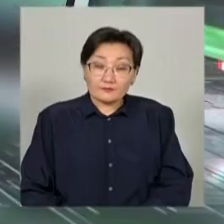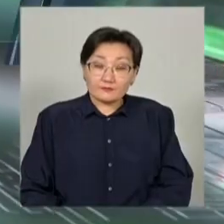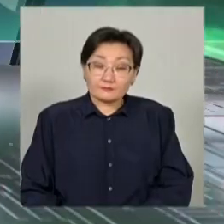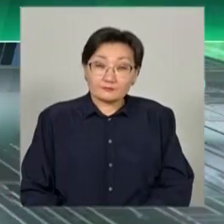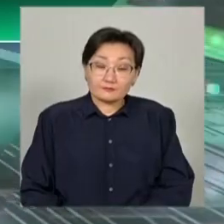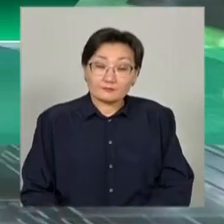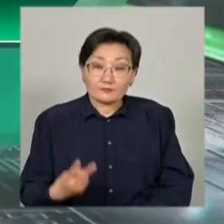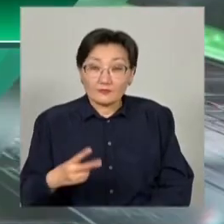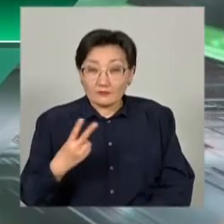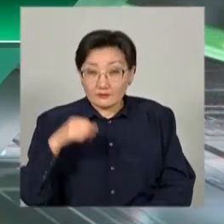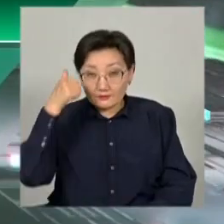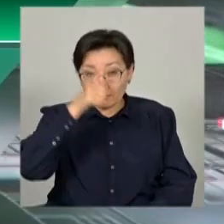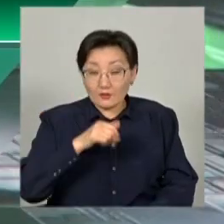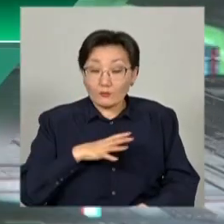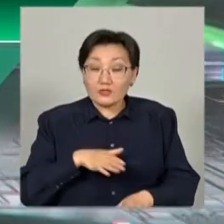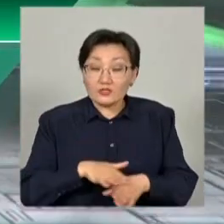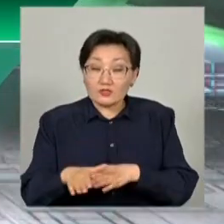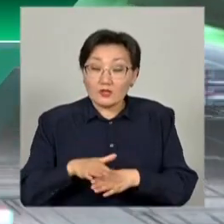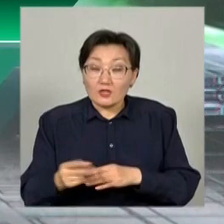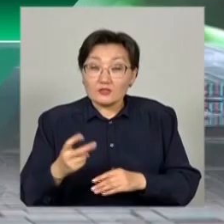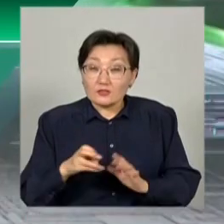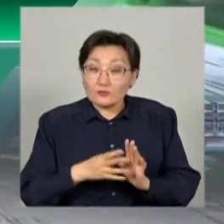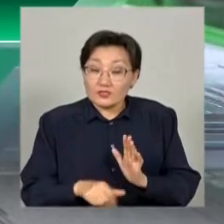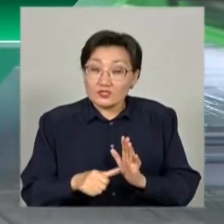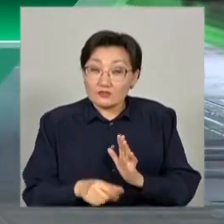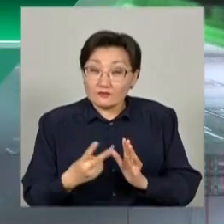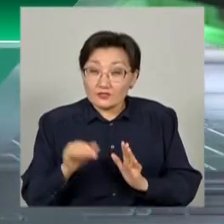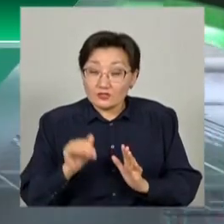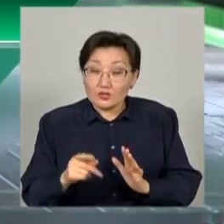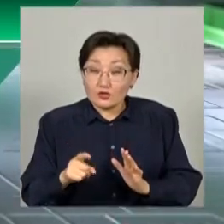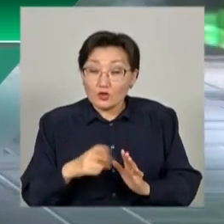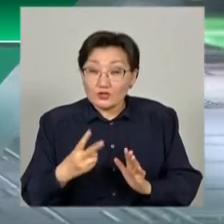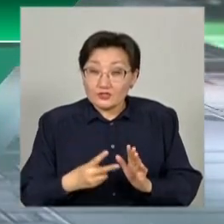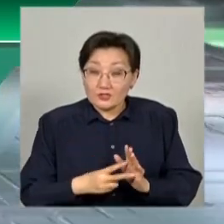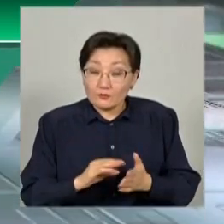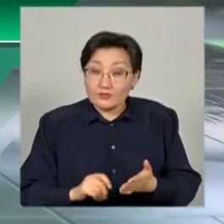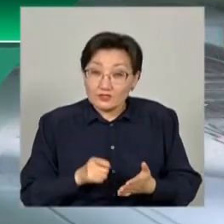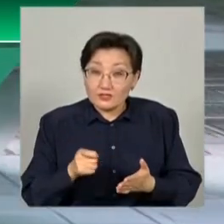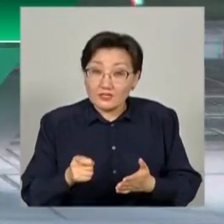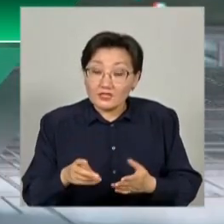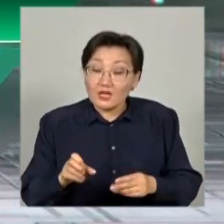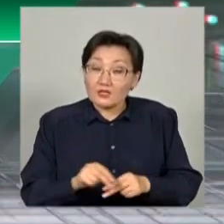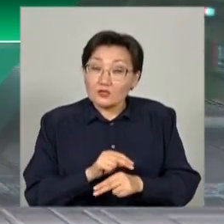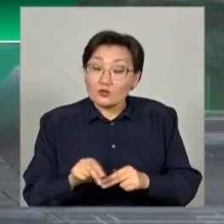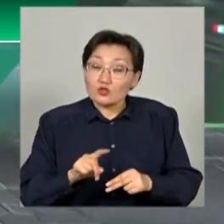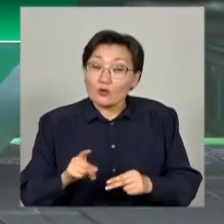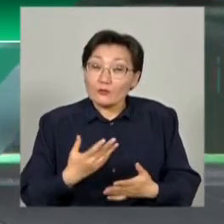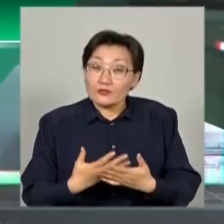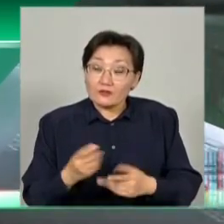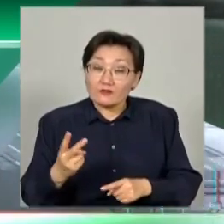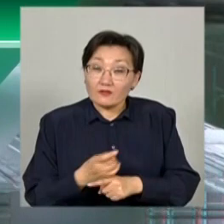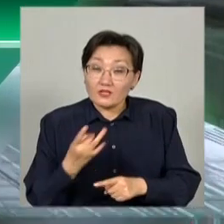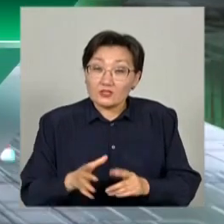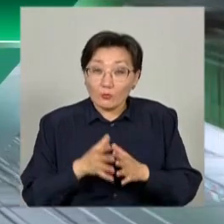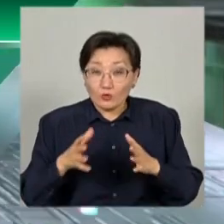В 2022 году было исполнено 262 117 заявлений на лечение, что почти в 2 раза